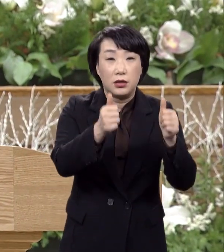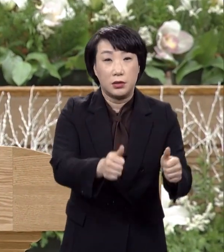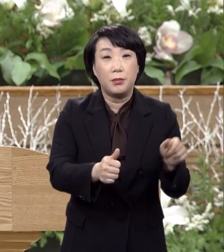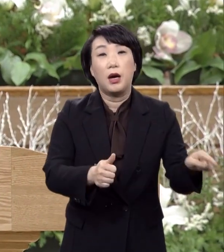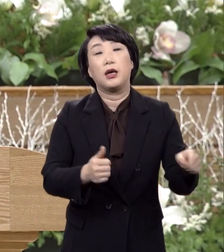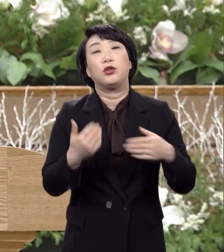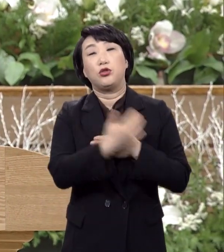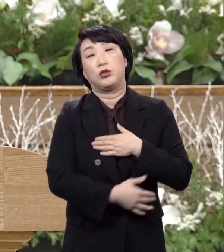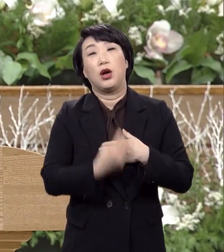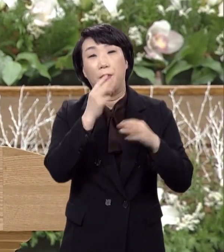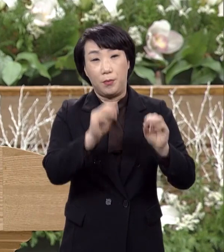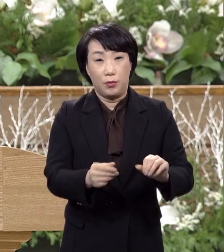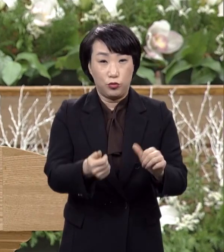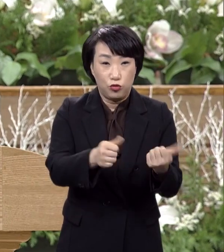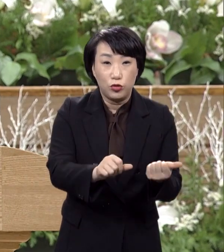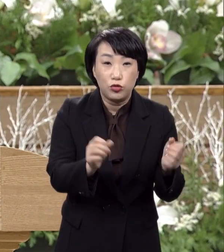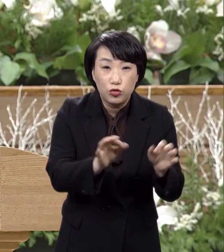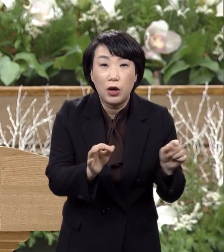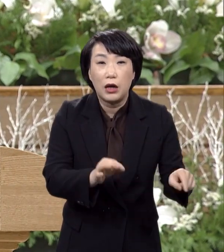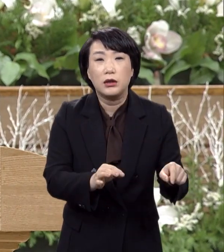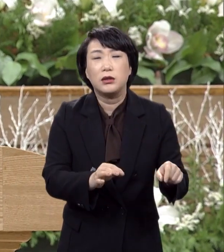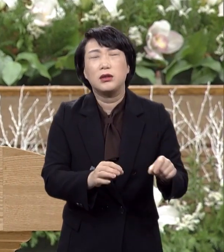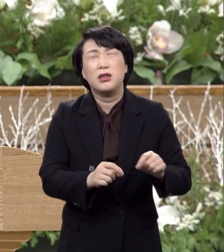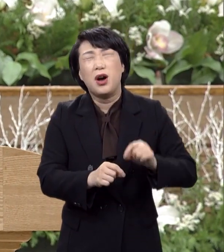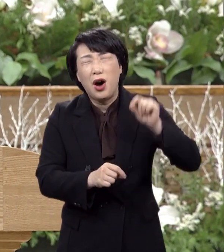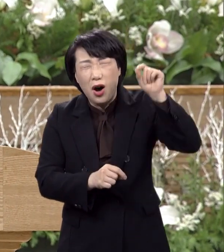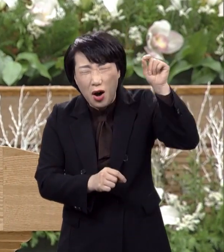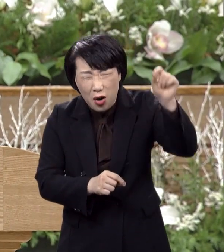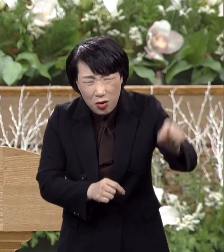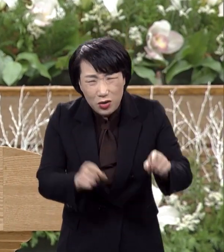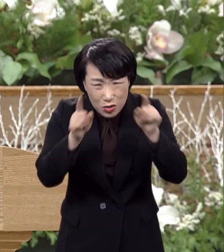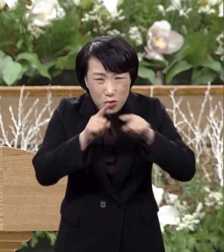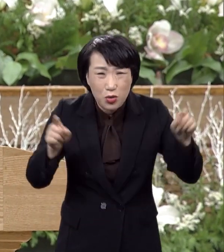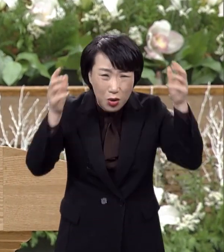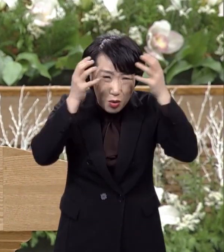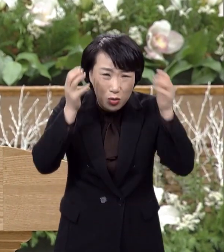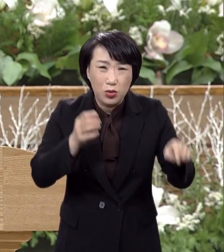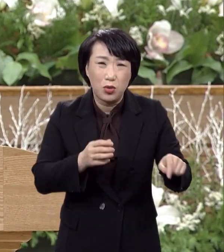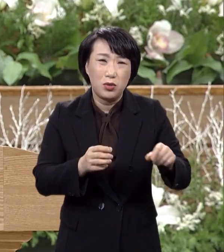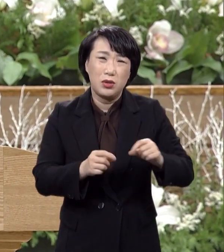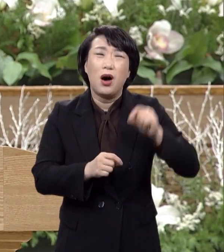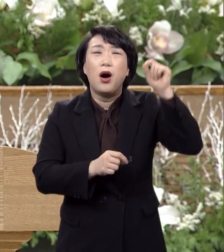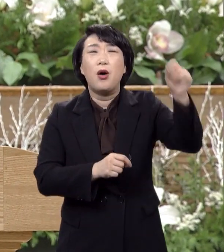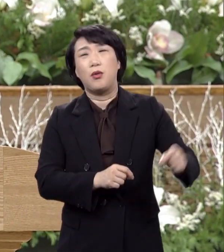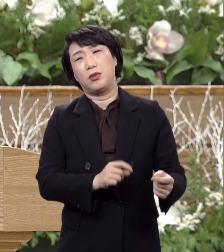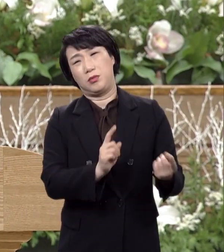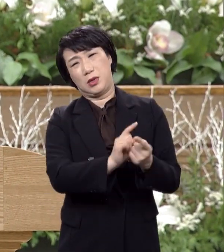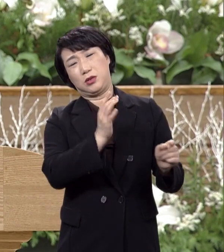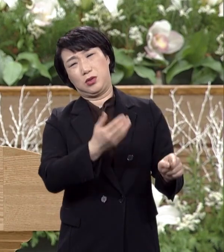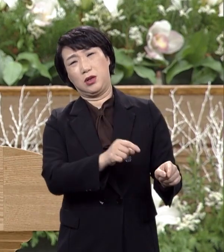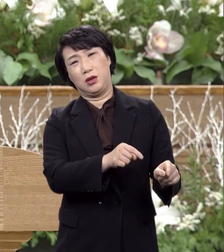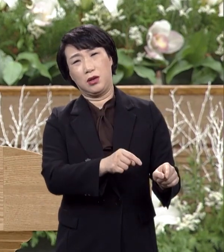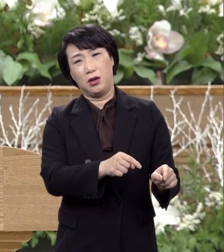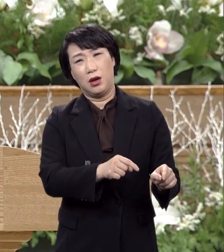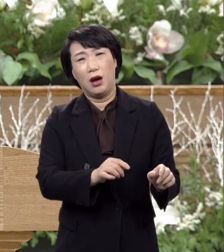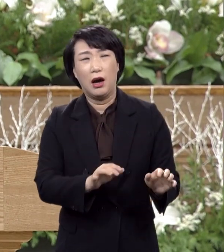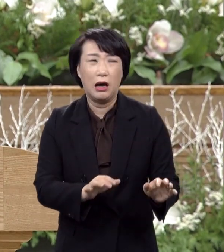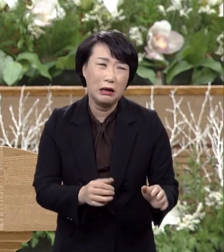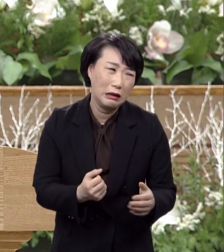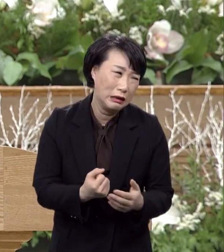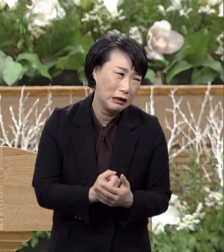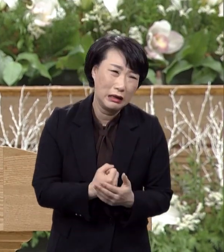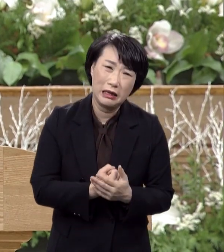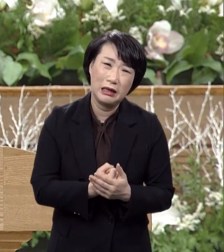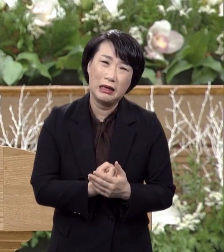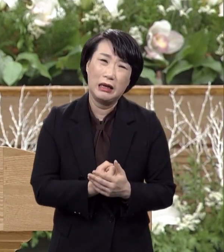육체가 중단되는 순간부터 영원한 지옥의 고통으로 맞이하게 됐을 때